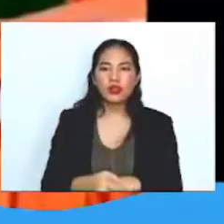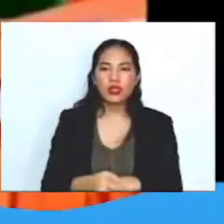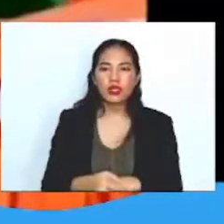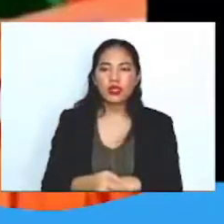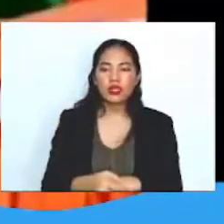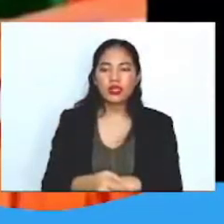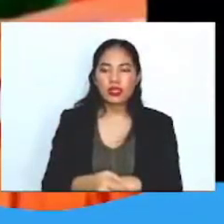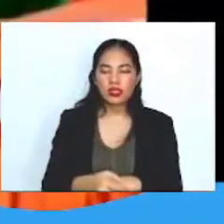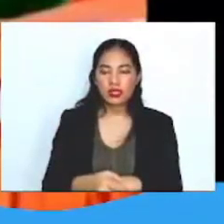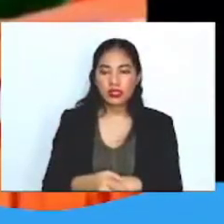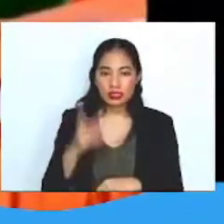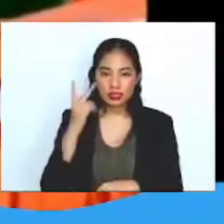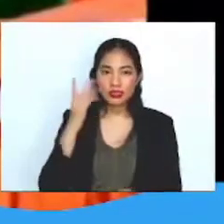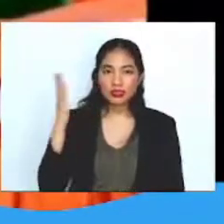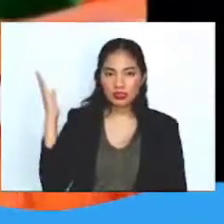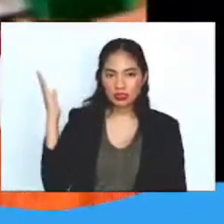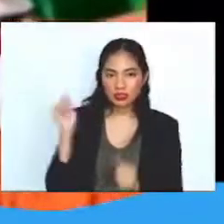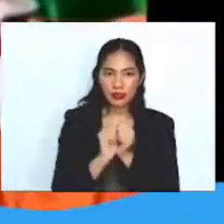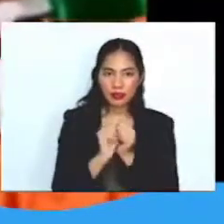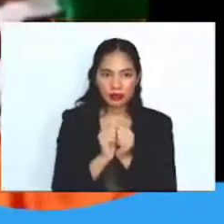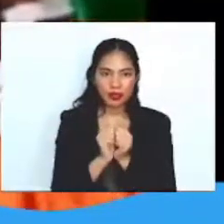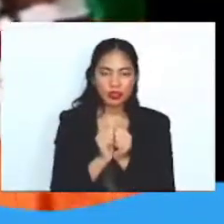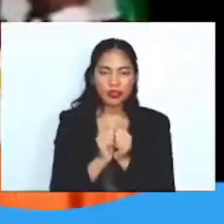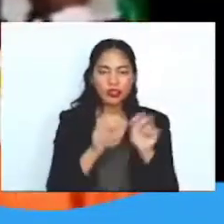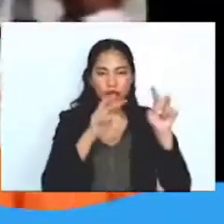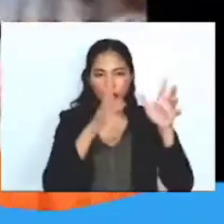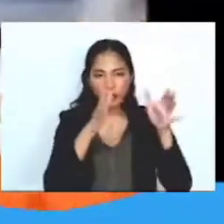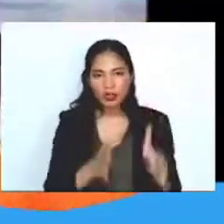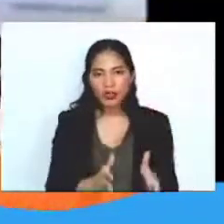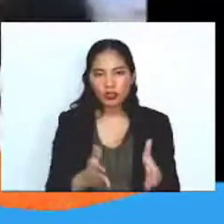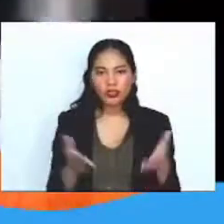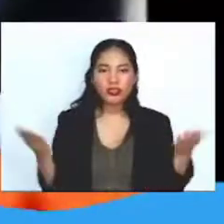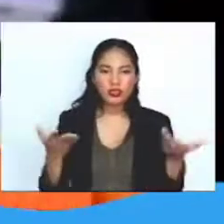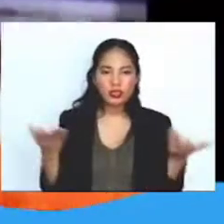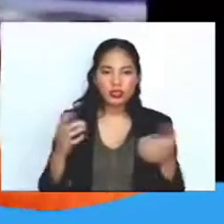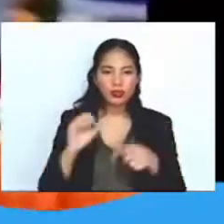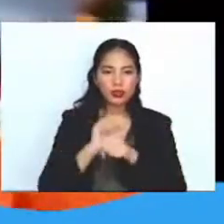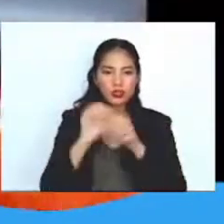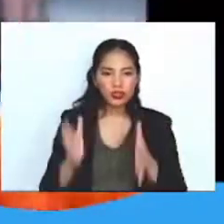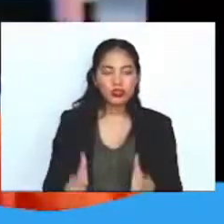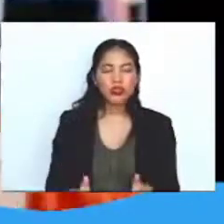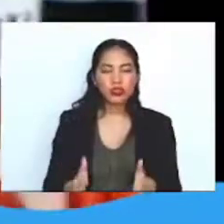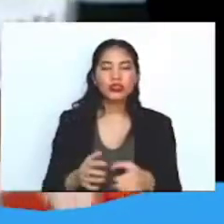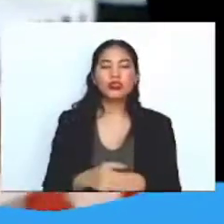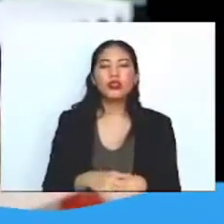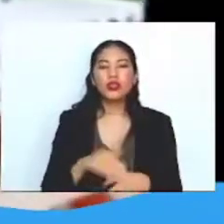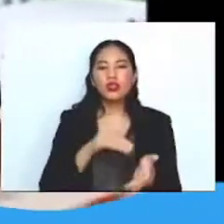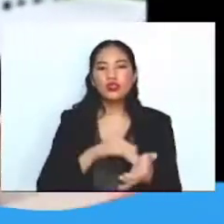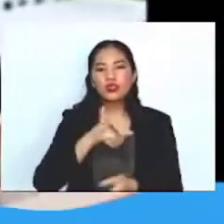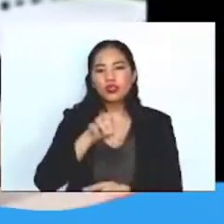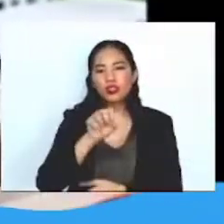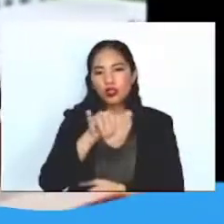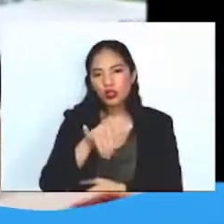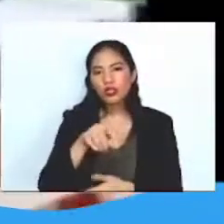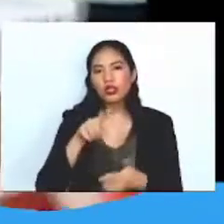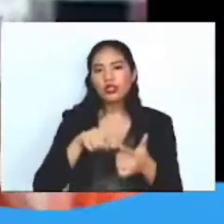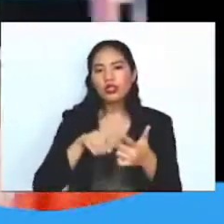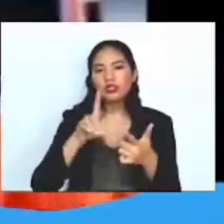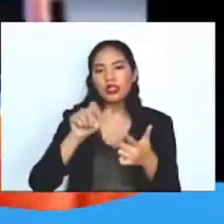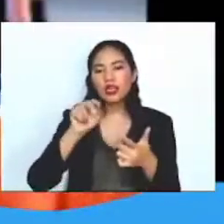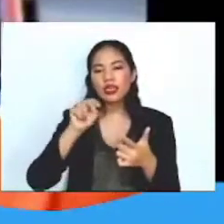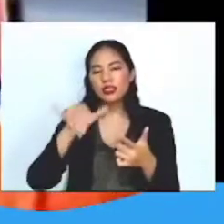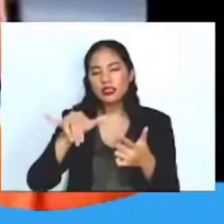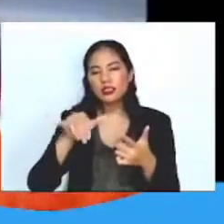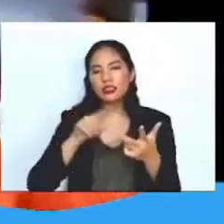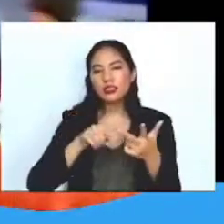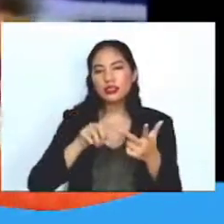nandito ngayon, si Doc Joy, Sir Danny, Ma'am Marites, Engineer Jen,